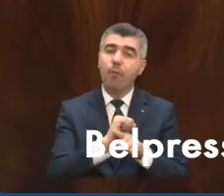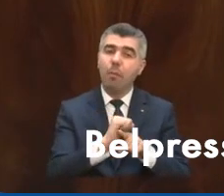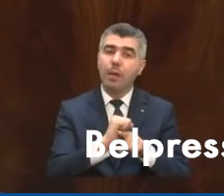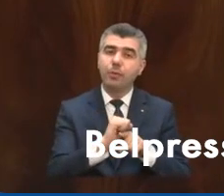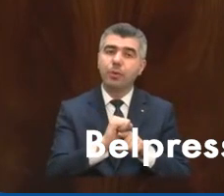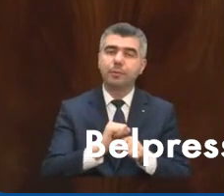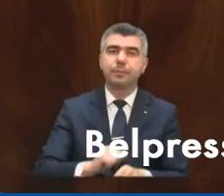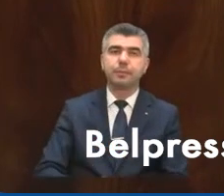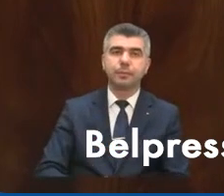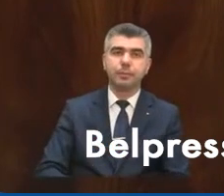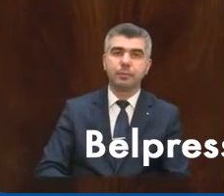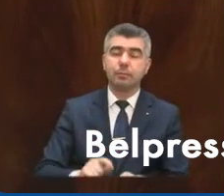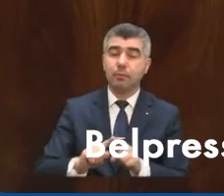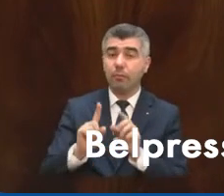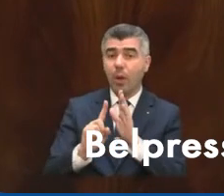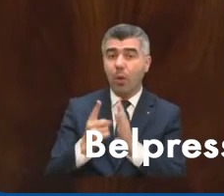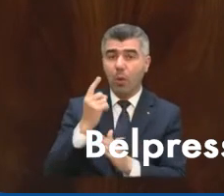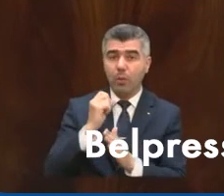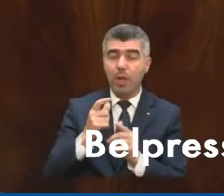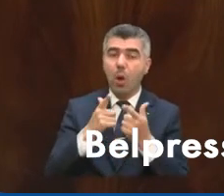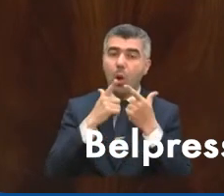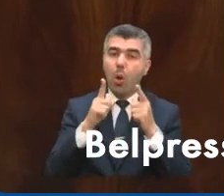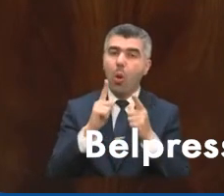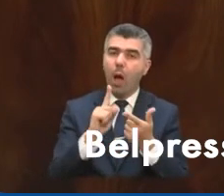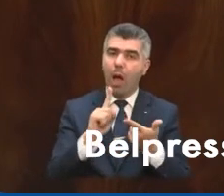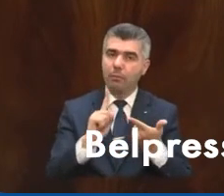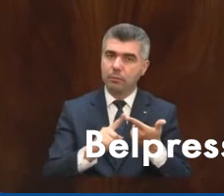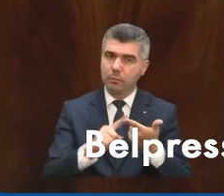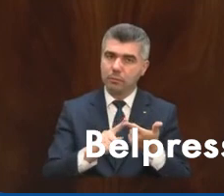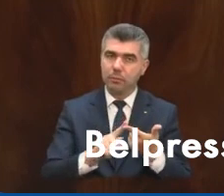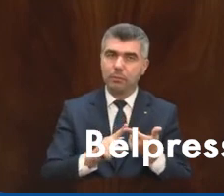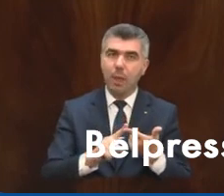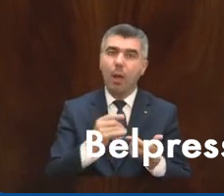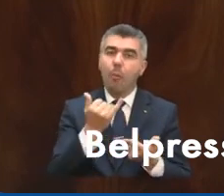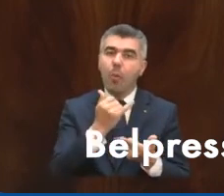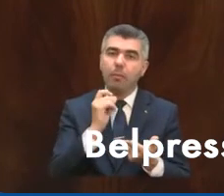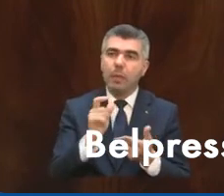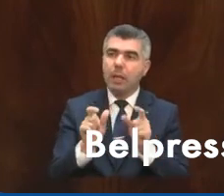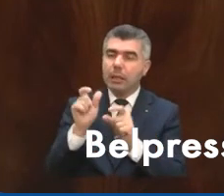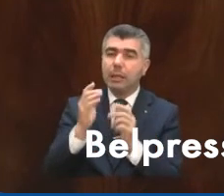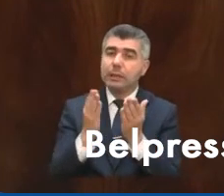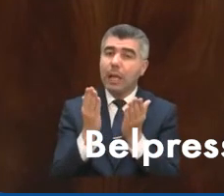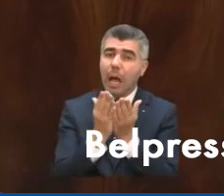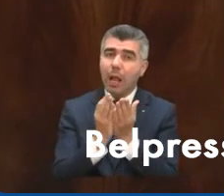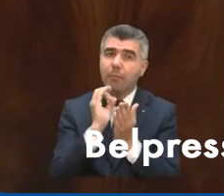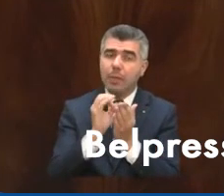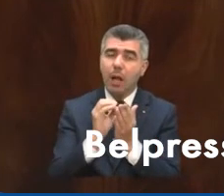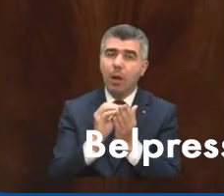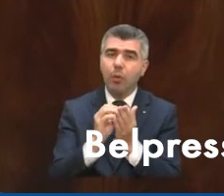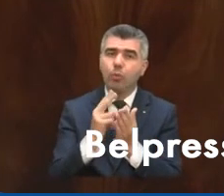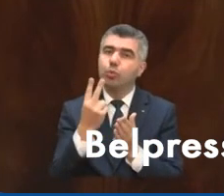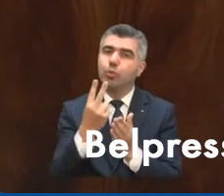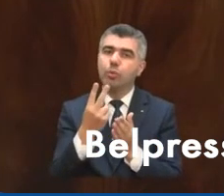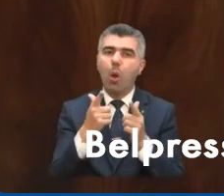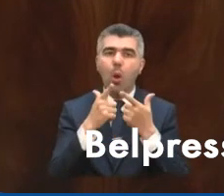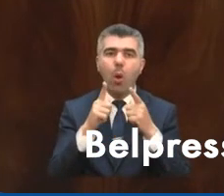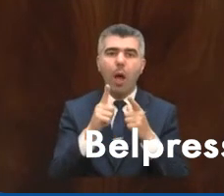اللي هي المهاره الاولى هي اللغات على الاقل كل طالب خصو يتقن جوج